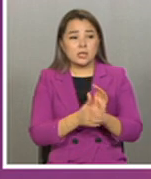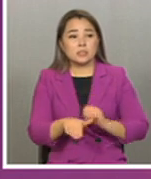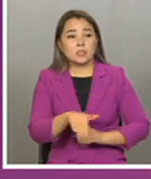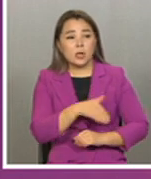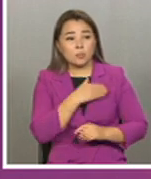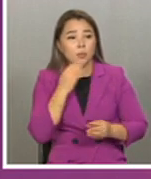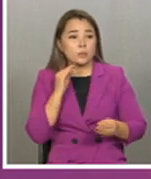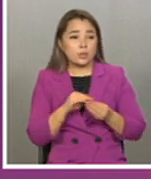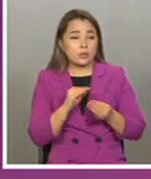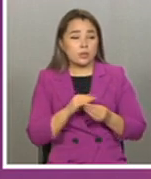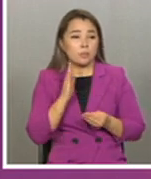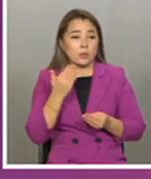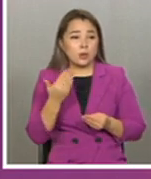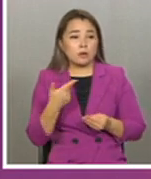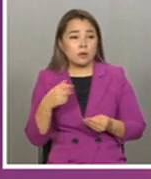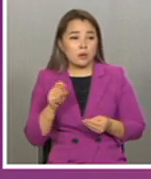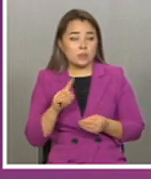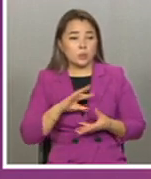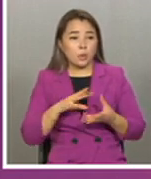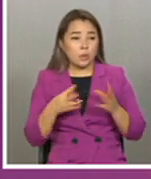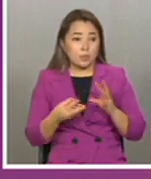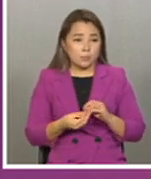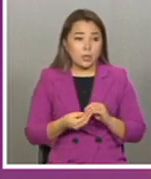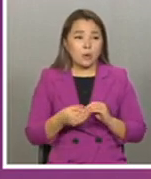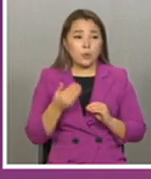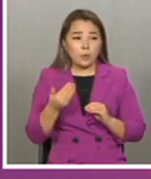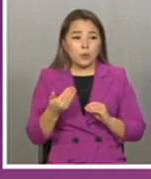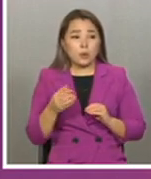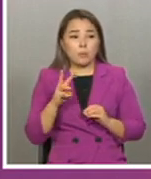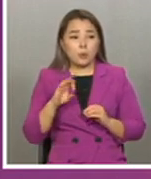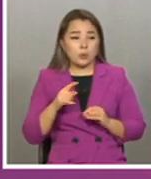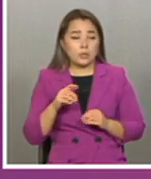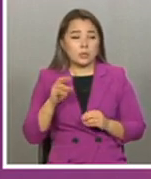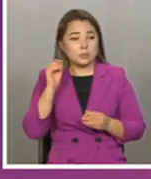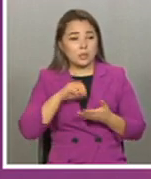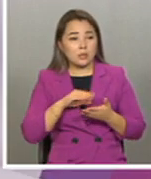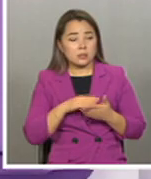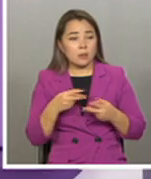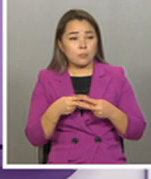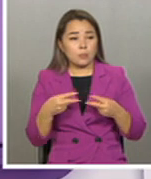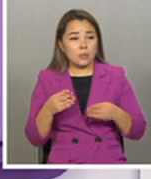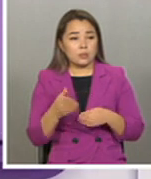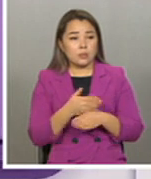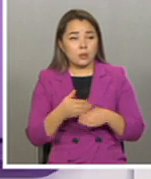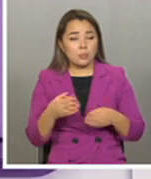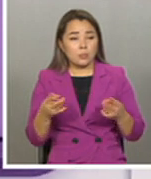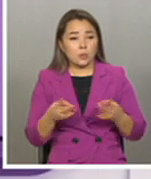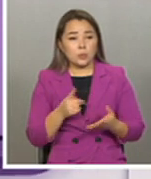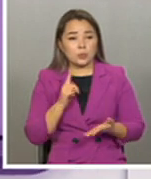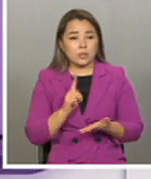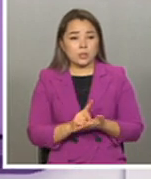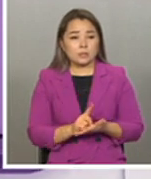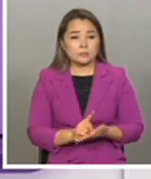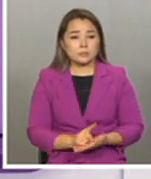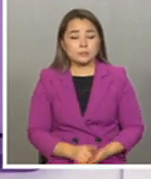тұрақты болғанда, газдың көлемі оның моль санына пропорционал болуы керек.